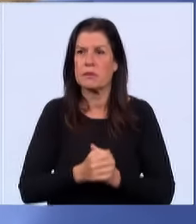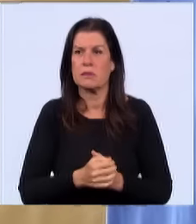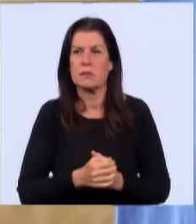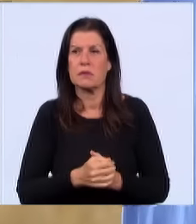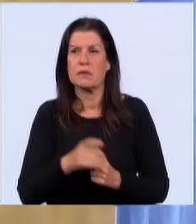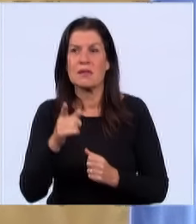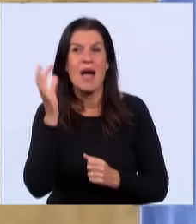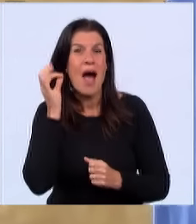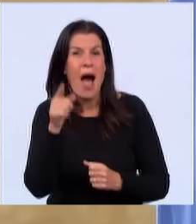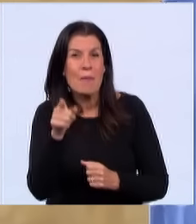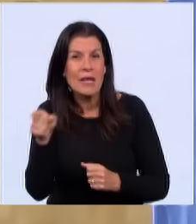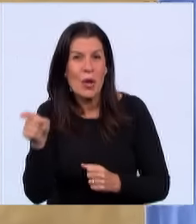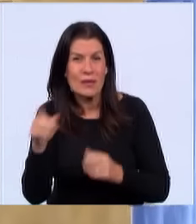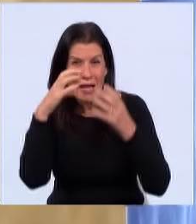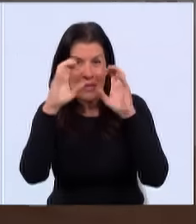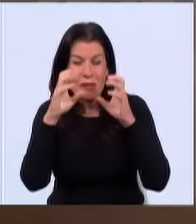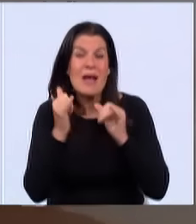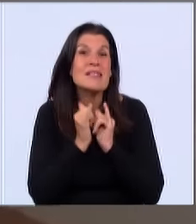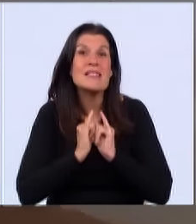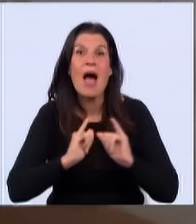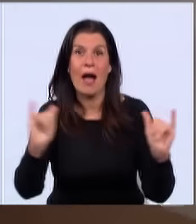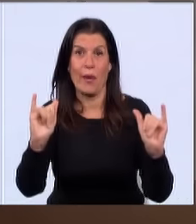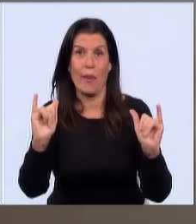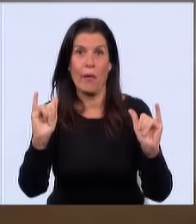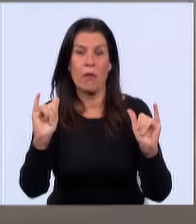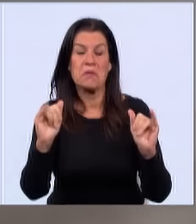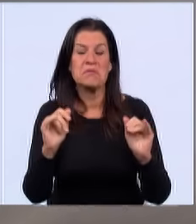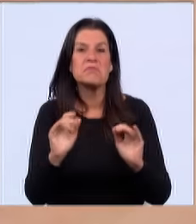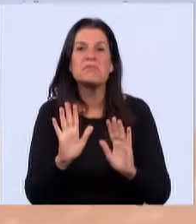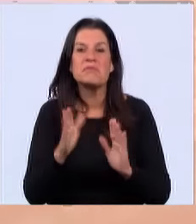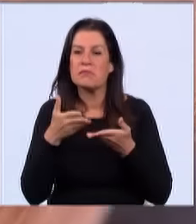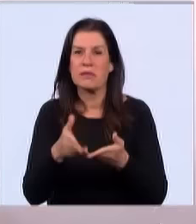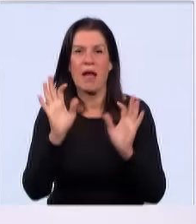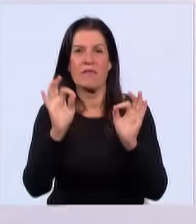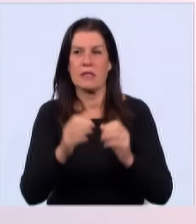נשמתן, ואף אחד לא הגיע לעזור לנו. טרקטורי החמאס שמתקרבים לגדר,